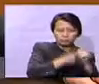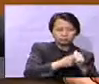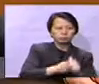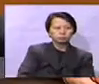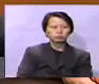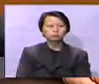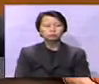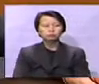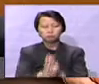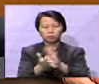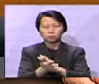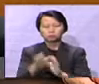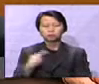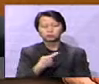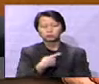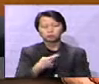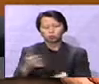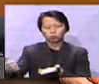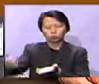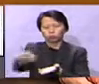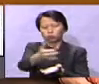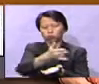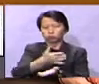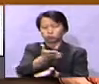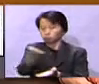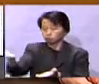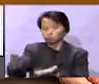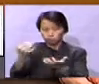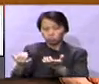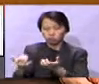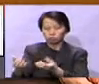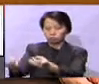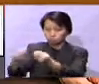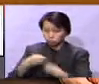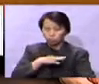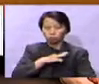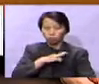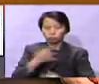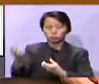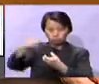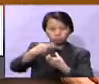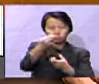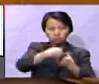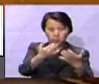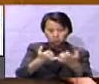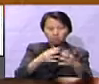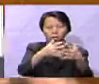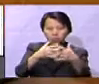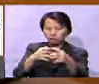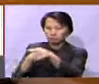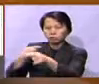Jadi kita kumpulkan semua pandangan-pandangan mereka yang ingin menawarkan diri untuk terlibat secara langsung. Bagi